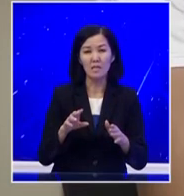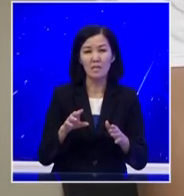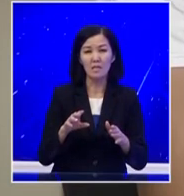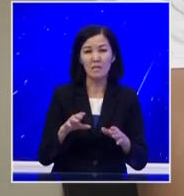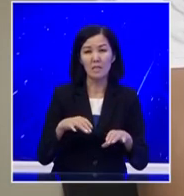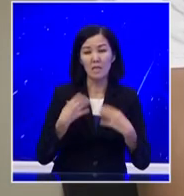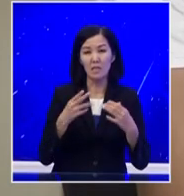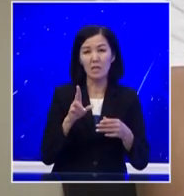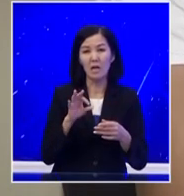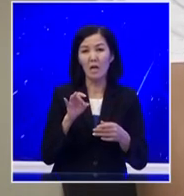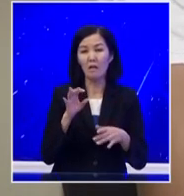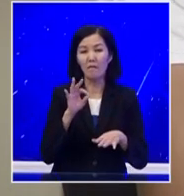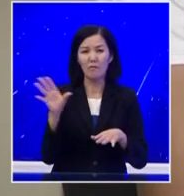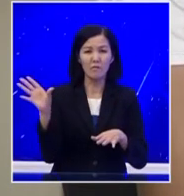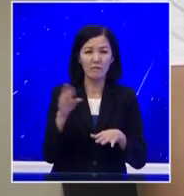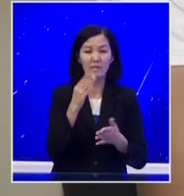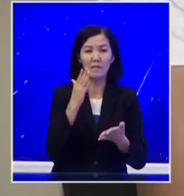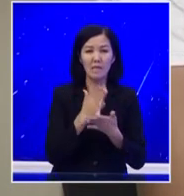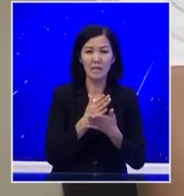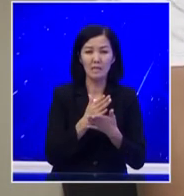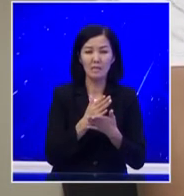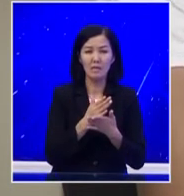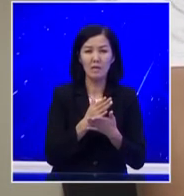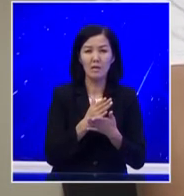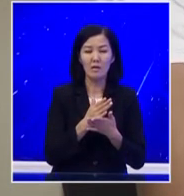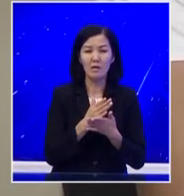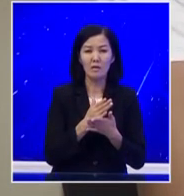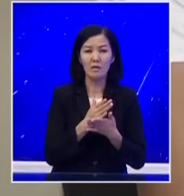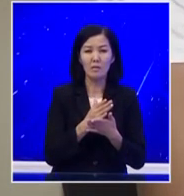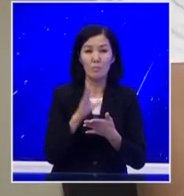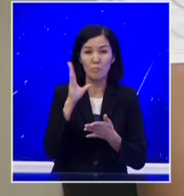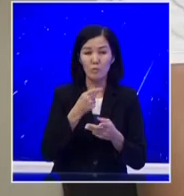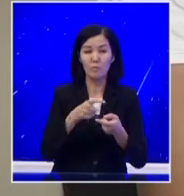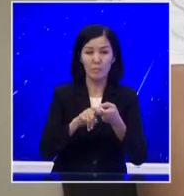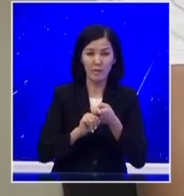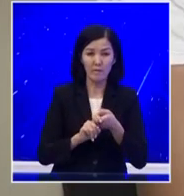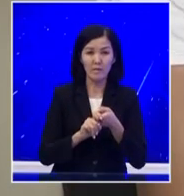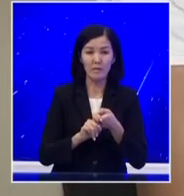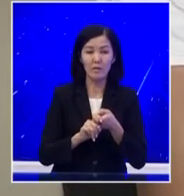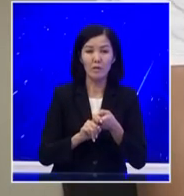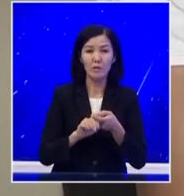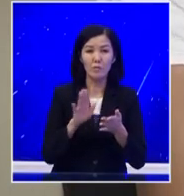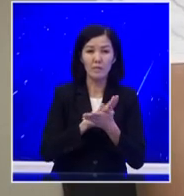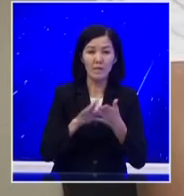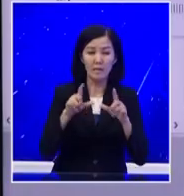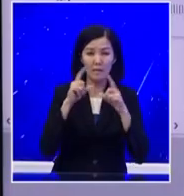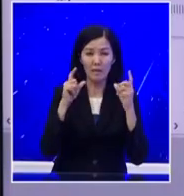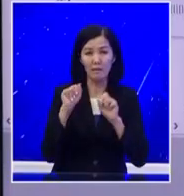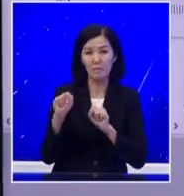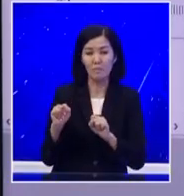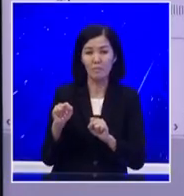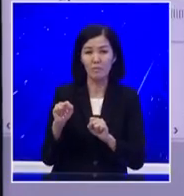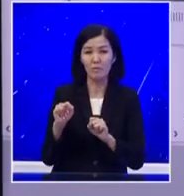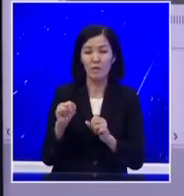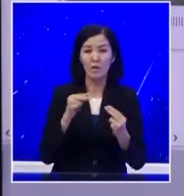коронавирус сейчас везде и он не щадит ни журналистов вообще никого но мы конечно соблюдаем санитарные меры мы